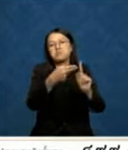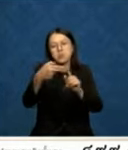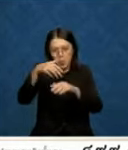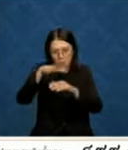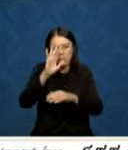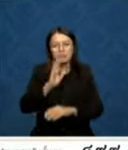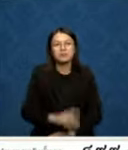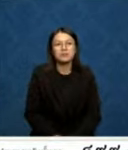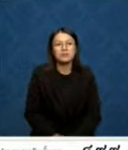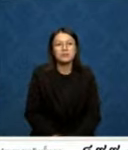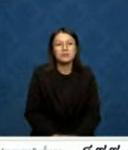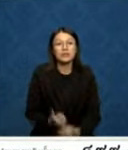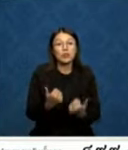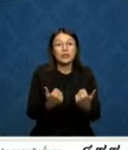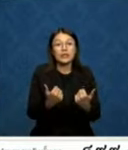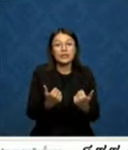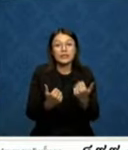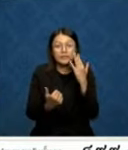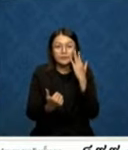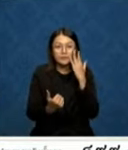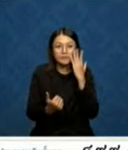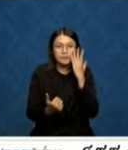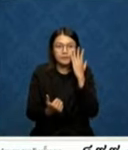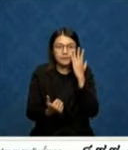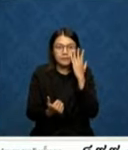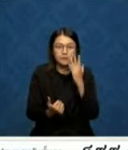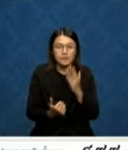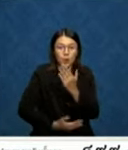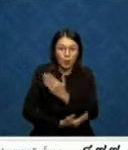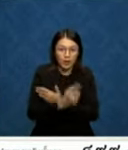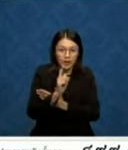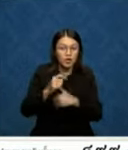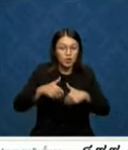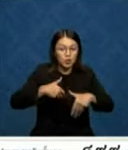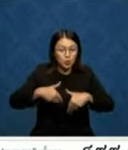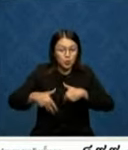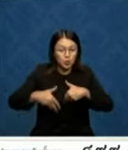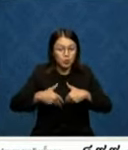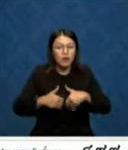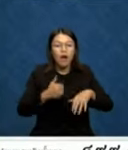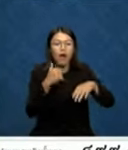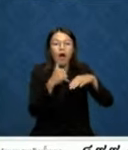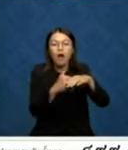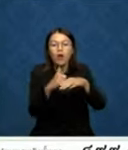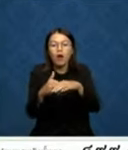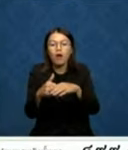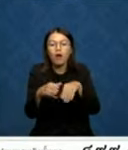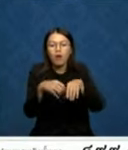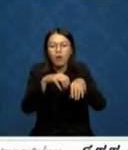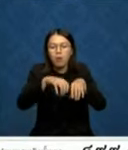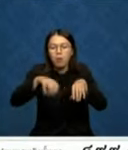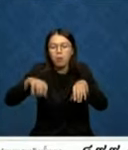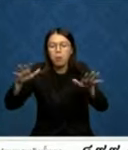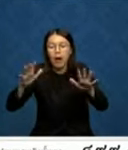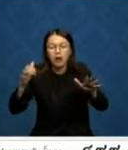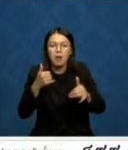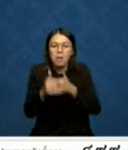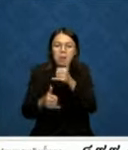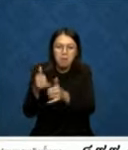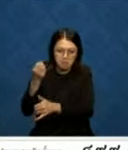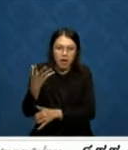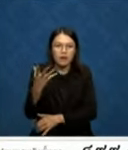อันนี้สถานะปัจจุบันนะครับแฟร์โอกาสที่ลูกค้าประชาชนธรรมดาจะเข้าร้านสะดวกซื้อที่มีจำนวนสาขามากเนี่ยมีมากกว่าเยอะมาก